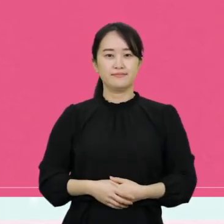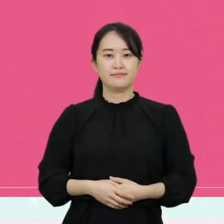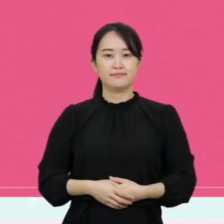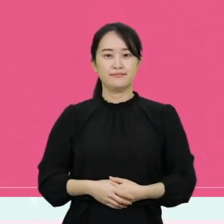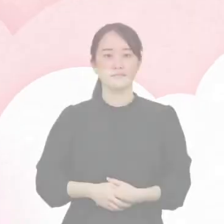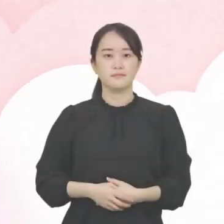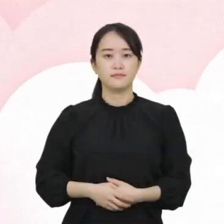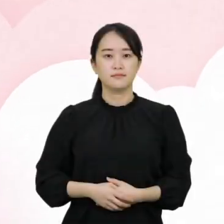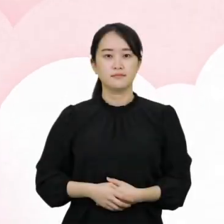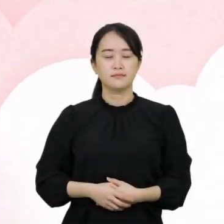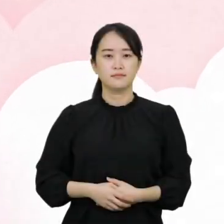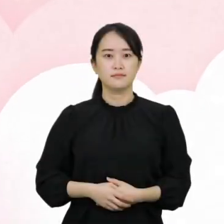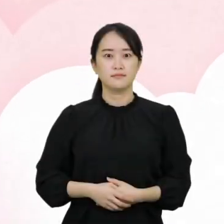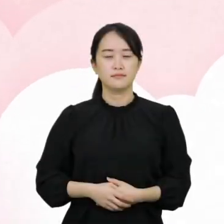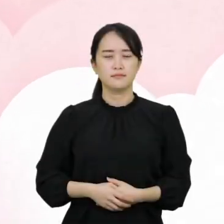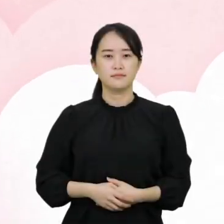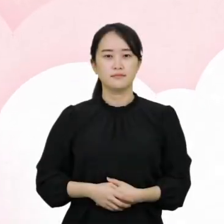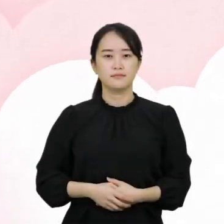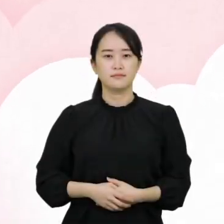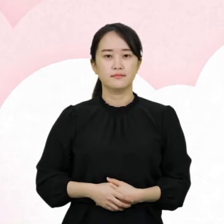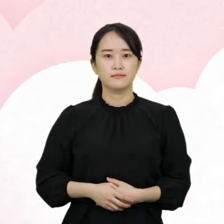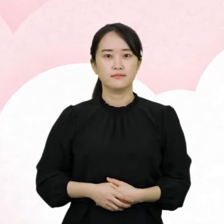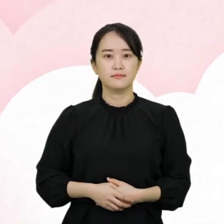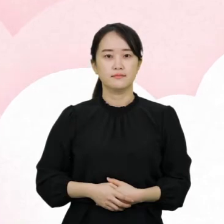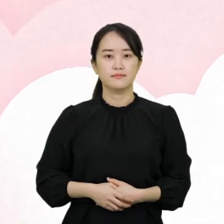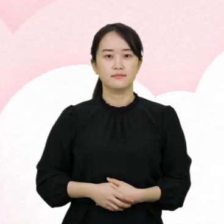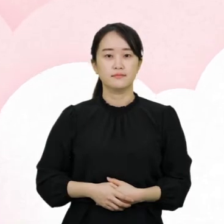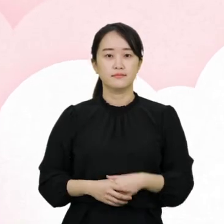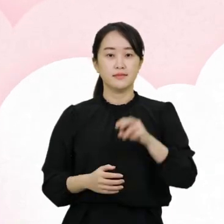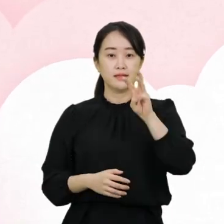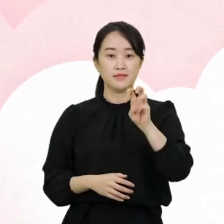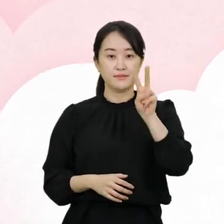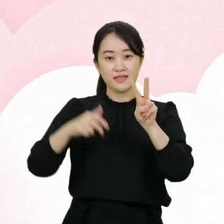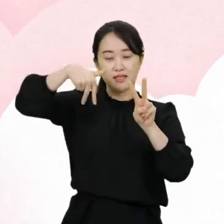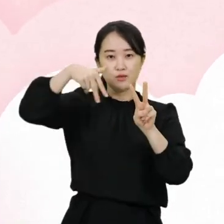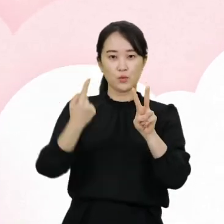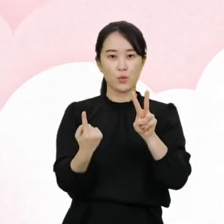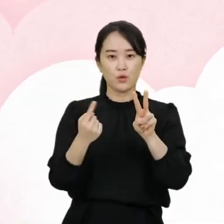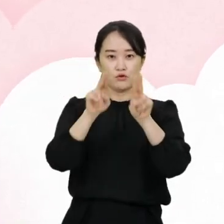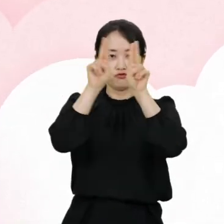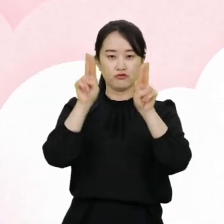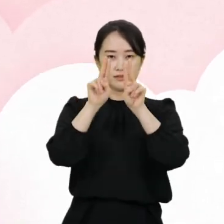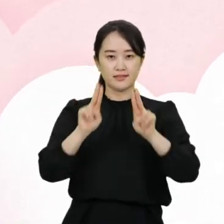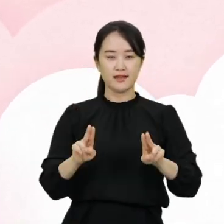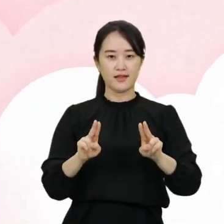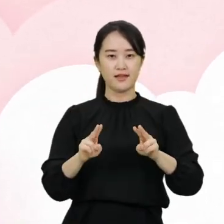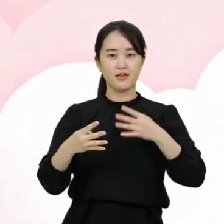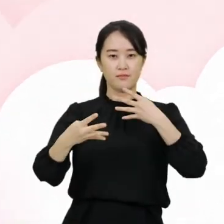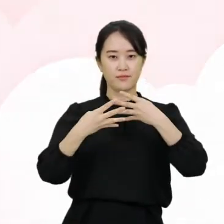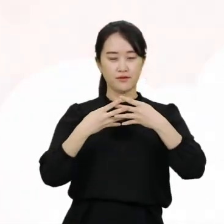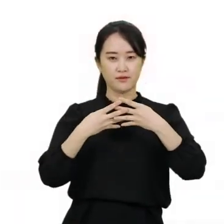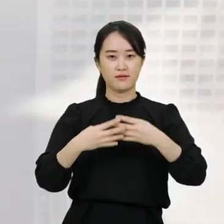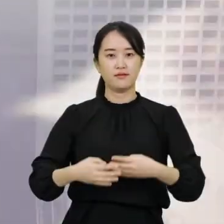제32조 국제협력.